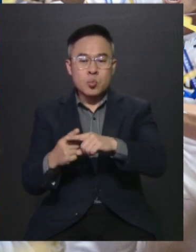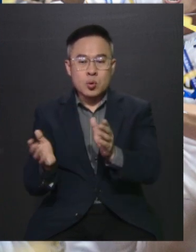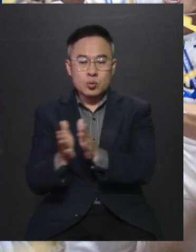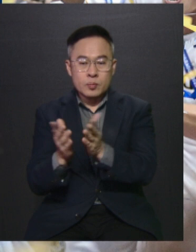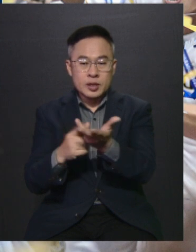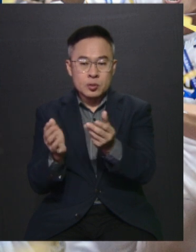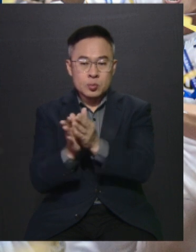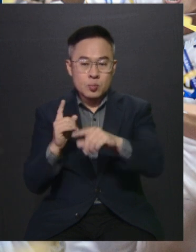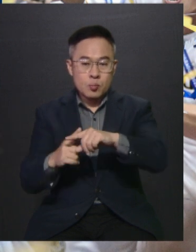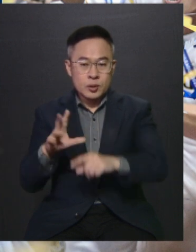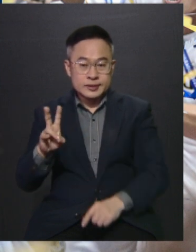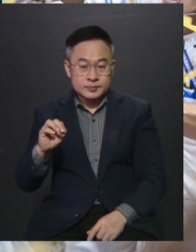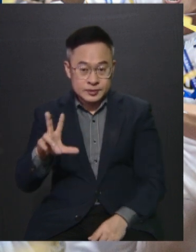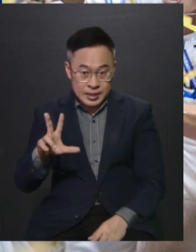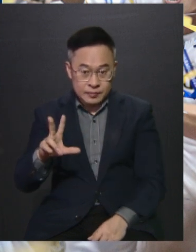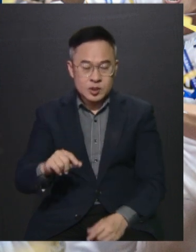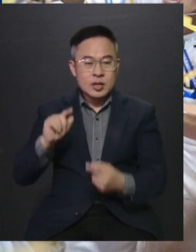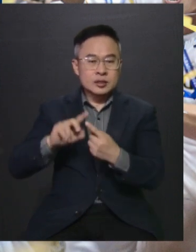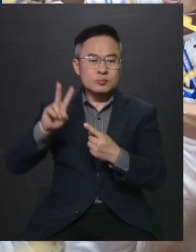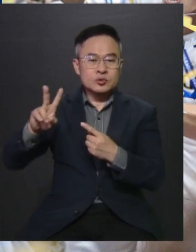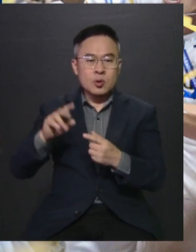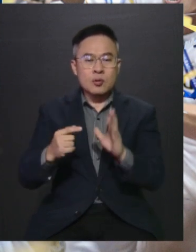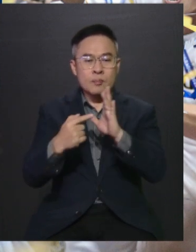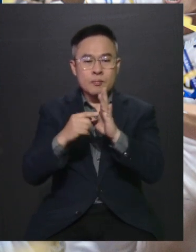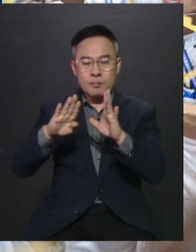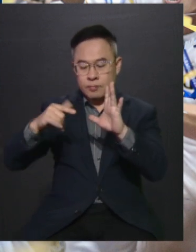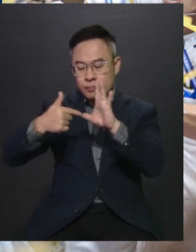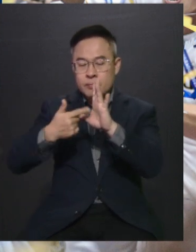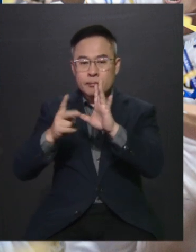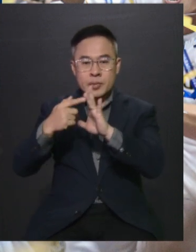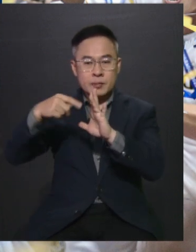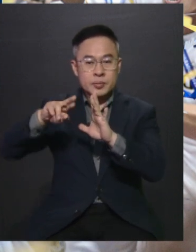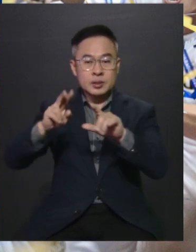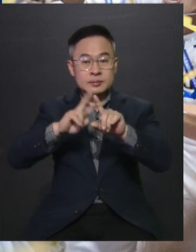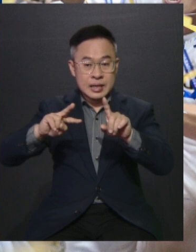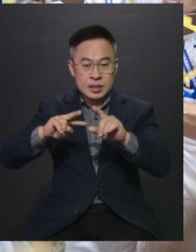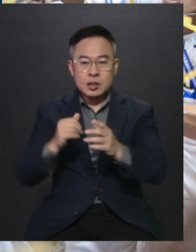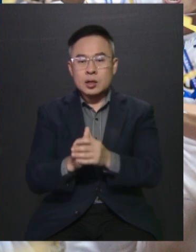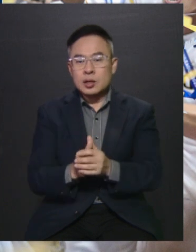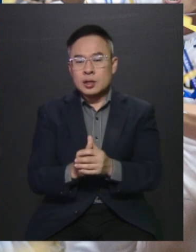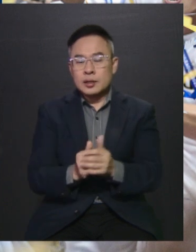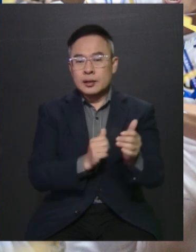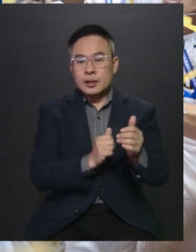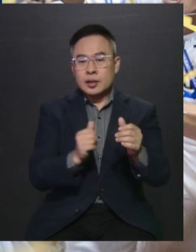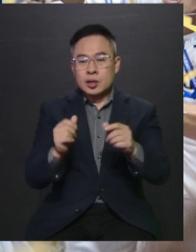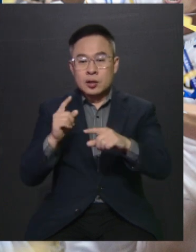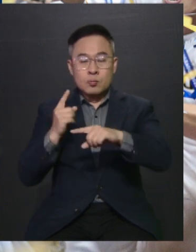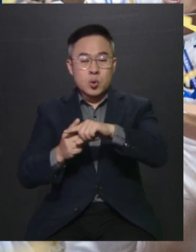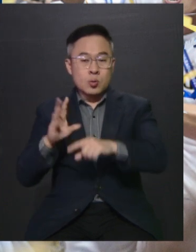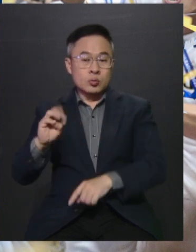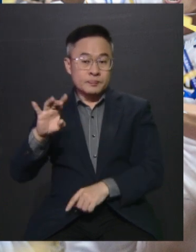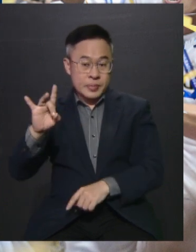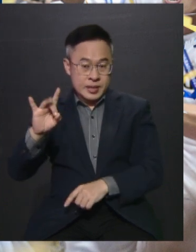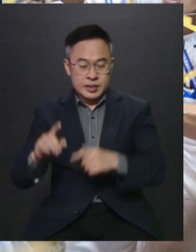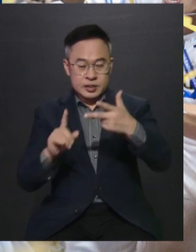ที่2เนี่ยก็ไม่พลิกโผแล้วล่ะค่ะก็เป็นแบ็คเพิร์ลยูไนเต็ดนะคะมี68คะแนนนะคะอันดับที่3ก็บลูเวฟชลบุ